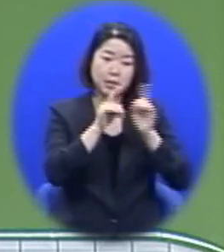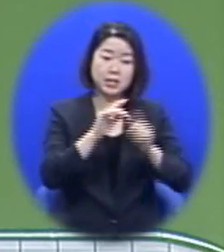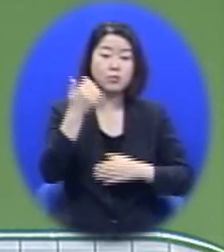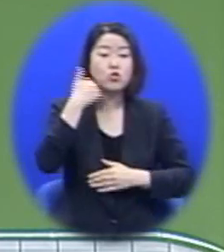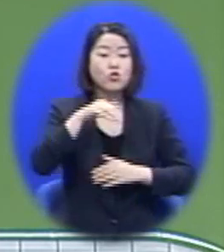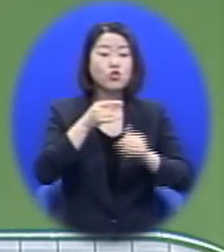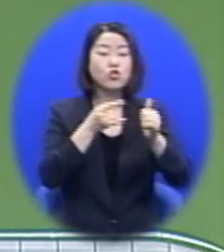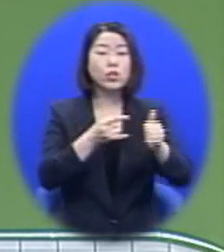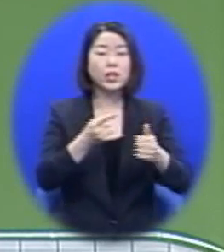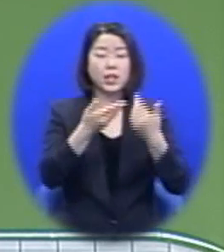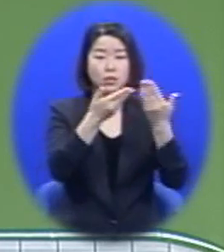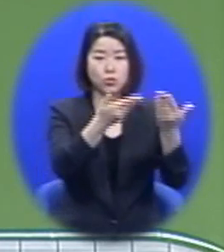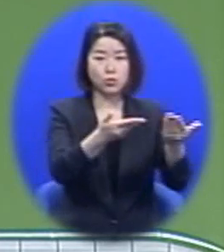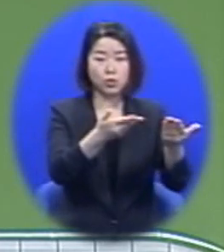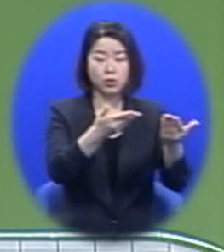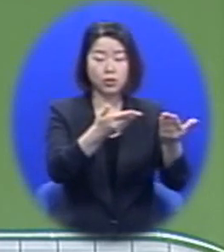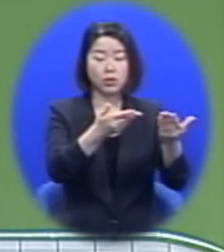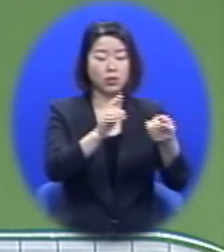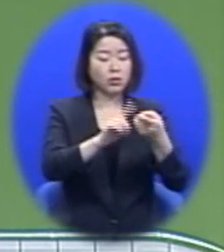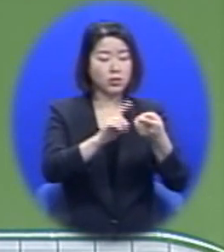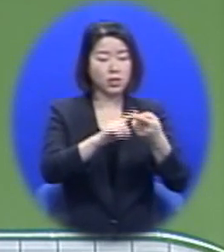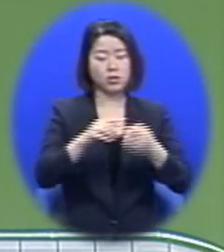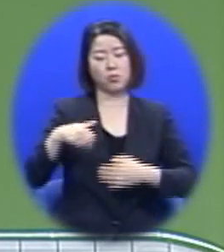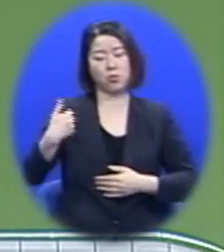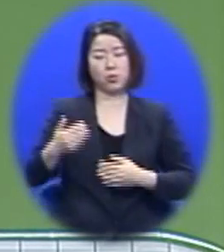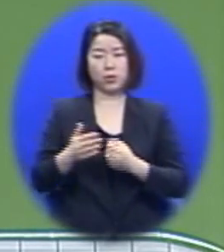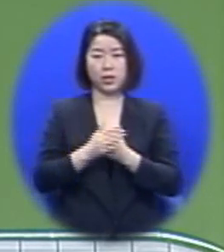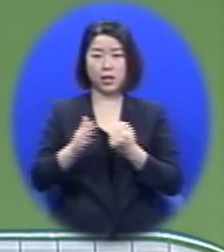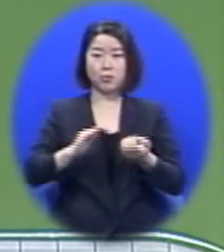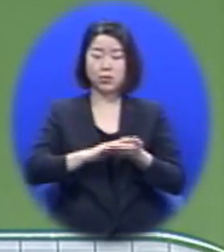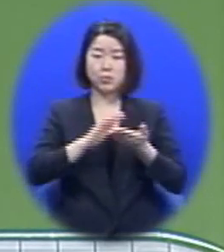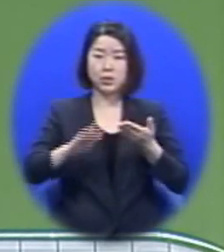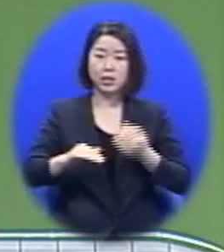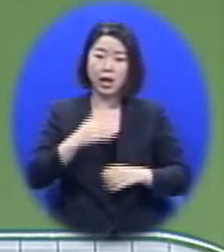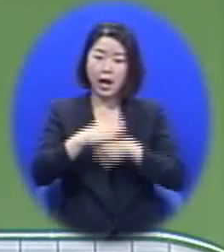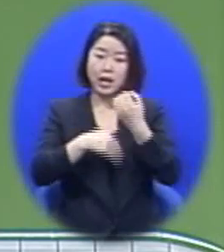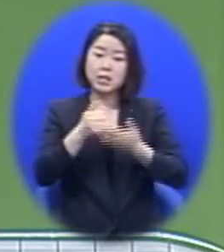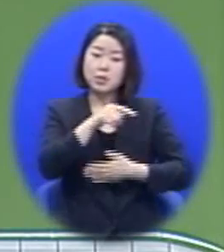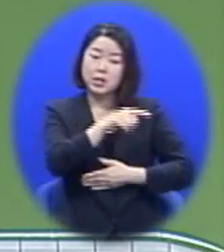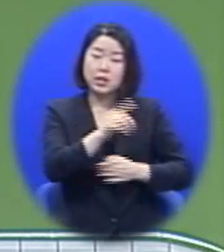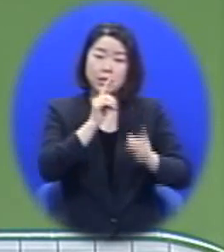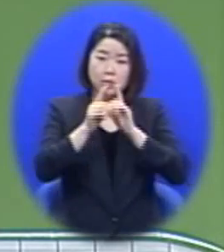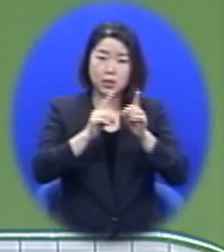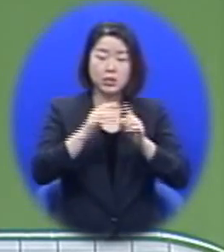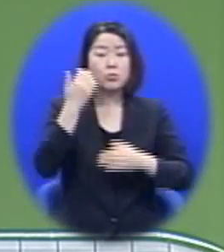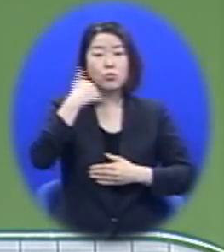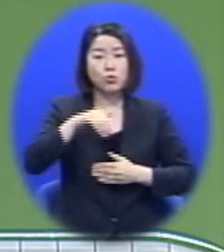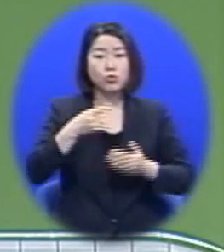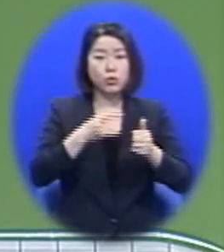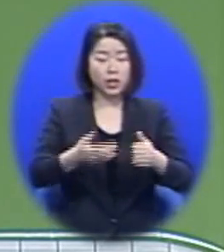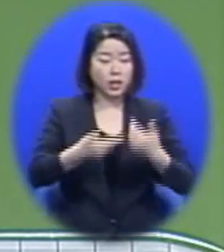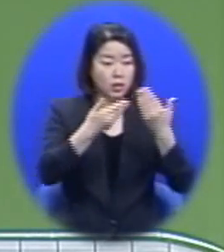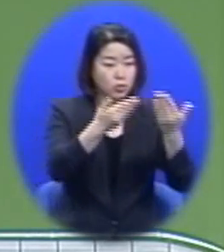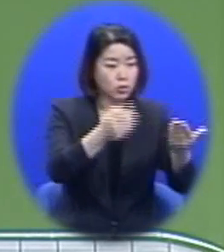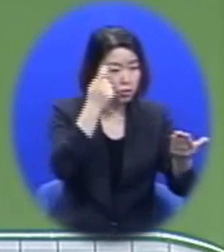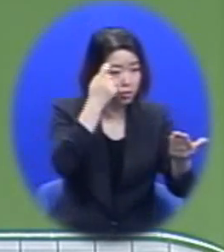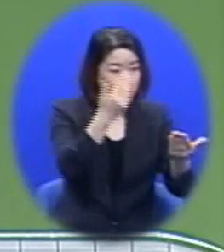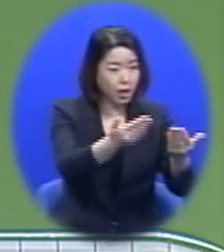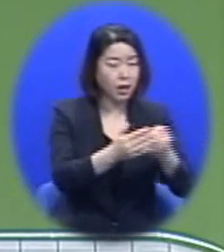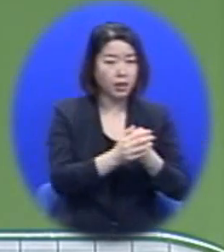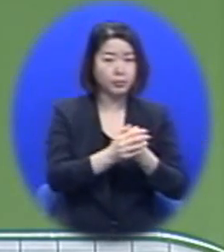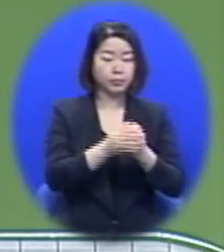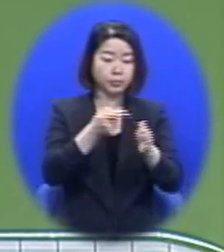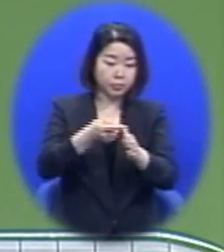누구에게 해당되는 말씀인지 모르기 때문에 그런 것입니다. 하나님이 이 말씀을 누구에게 주셨느냐? 바로 그 앞에